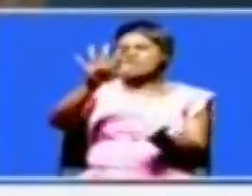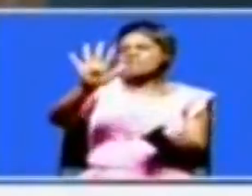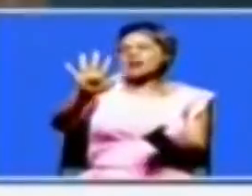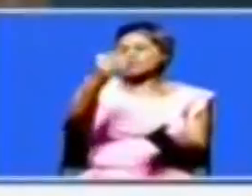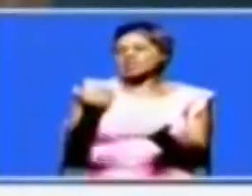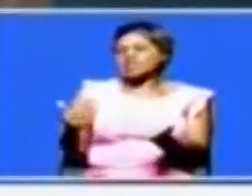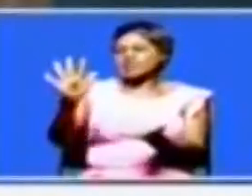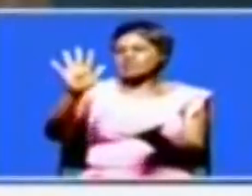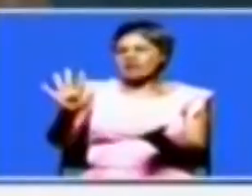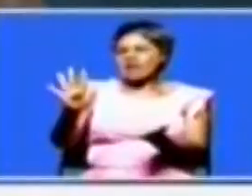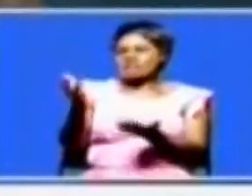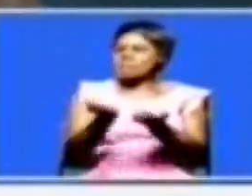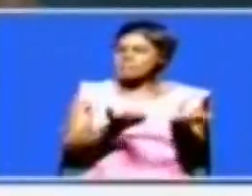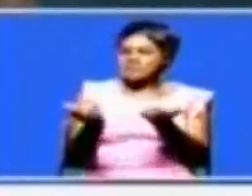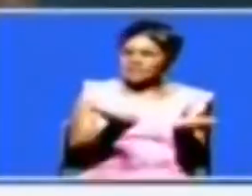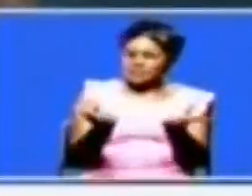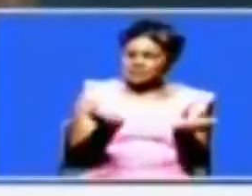the 5 children?